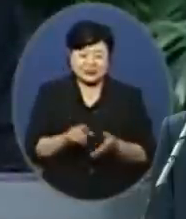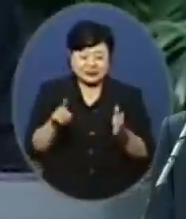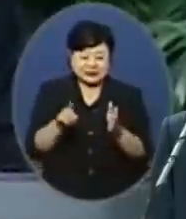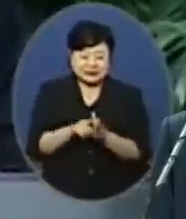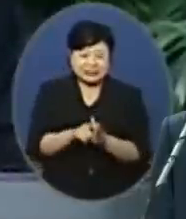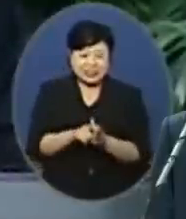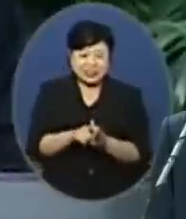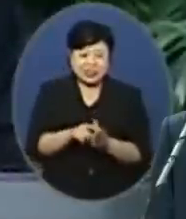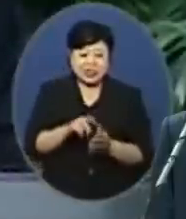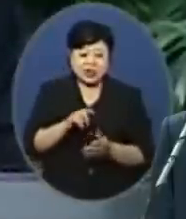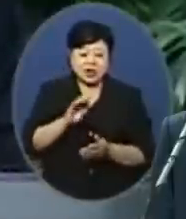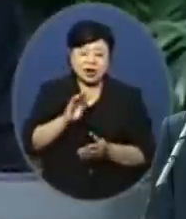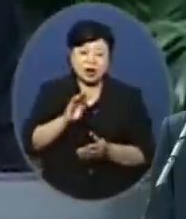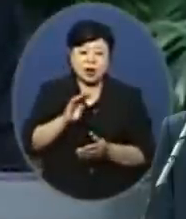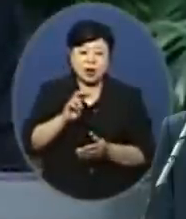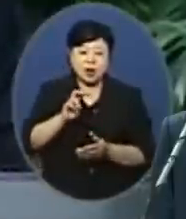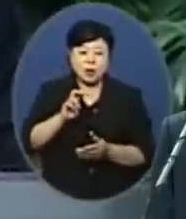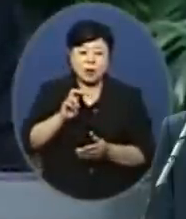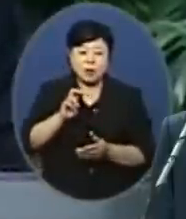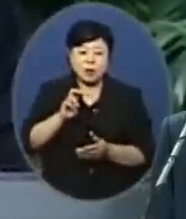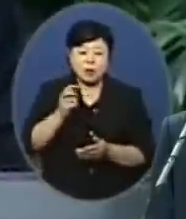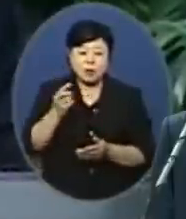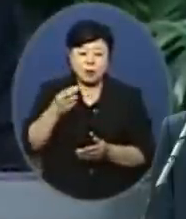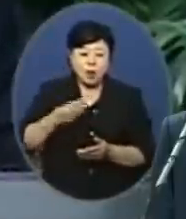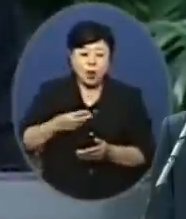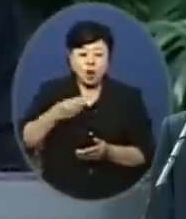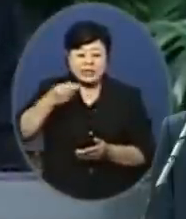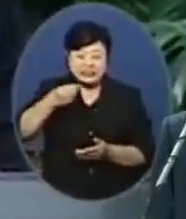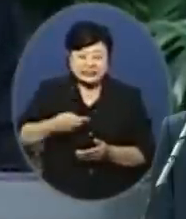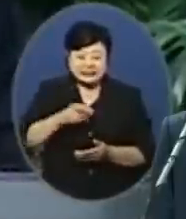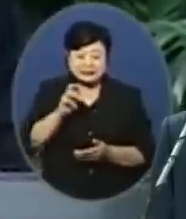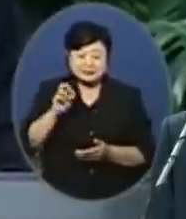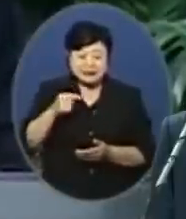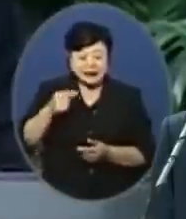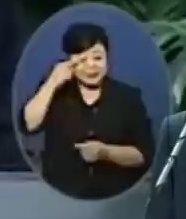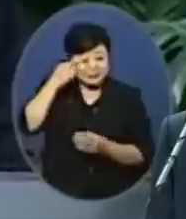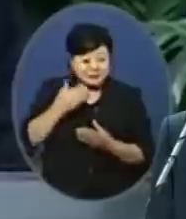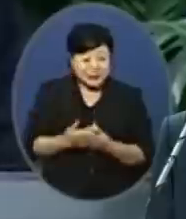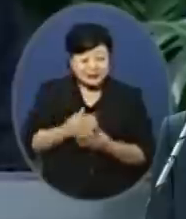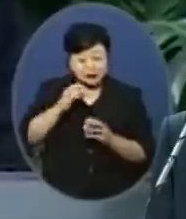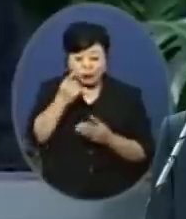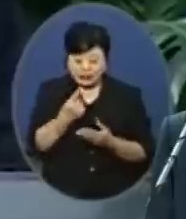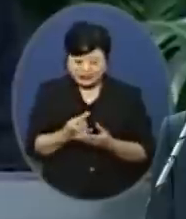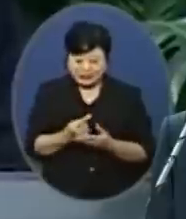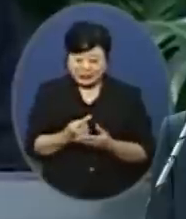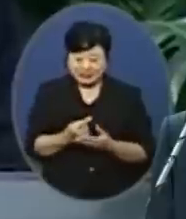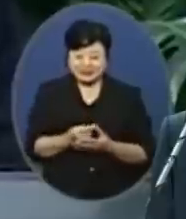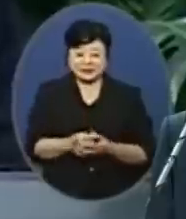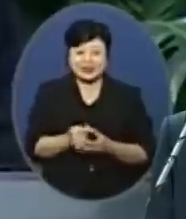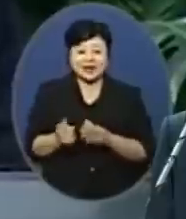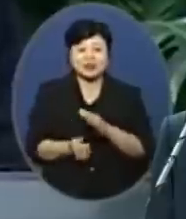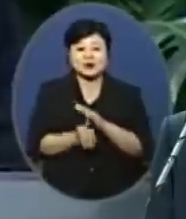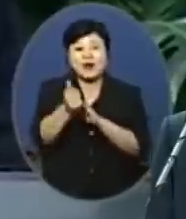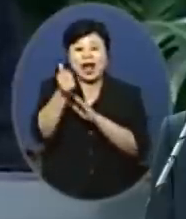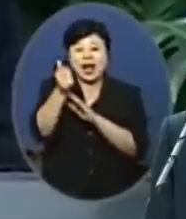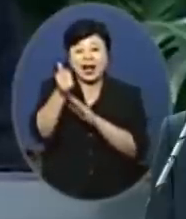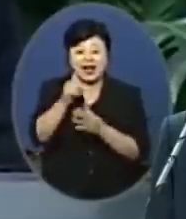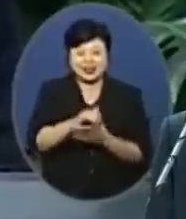신학자 몰트만 박사가 우리 한국을 다녀갔는데 그는 나와 같이 소망을